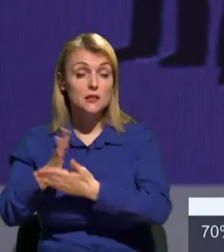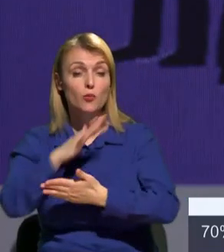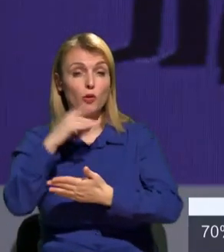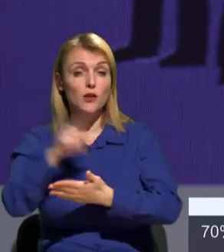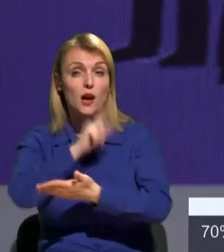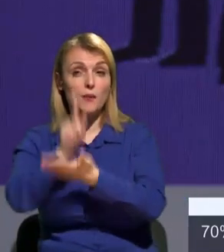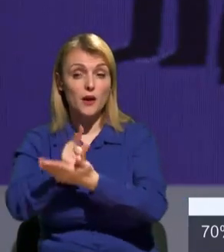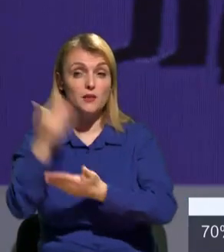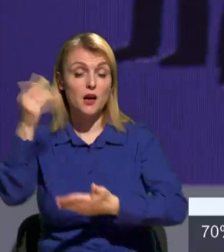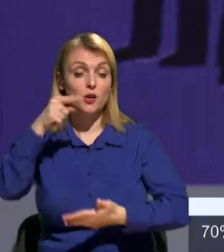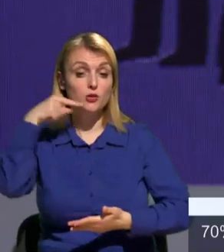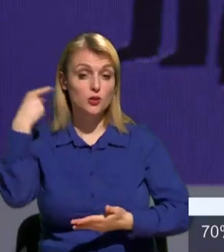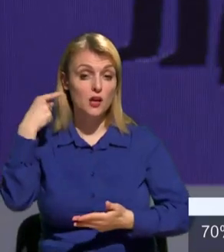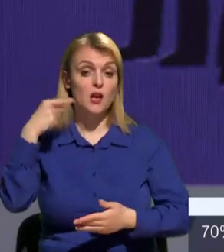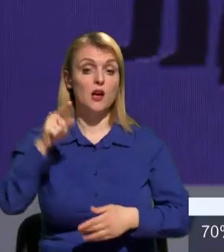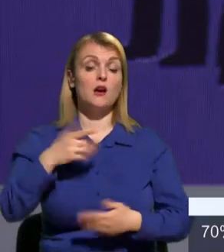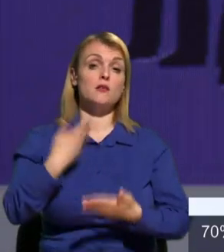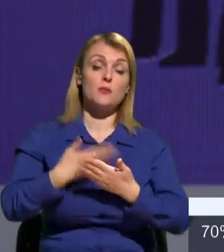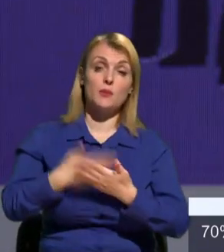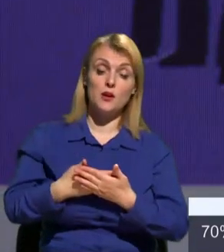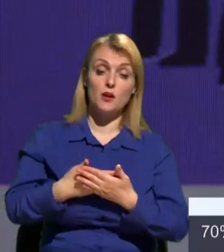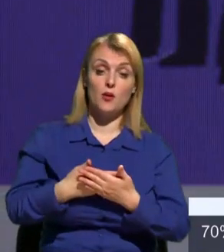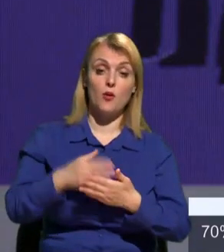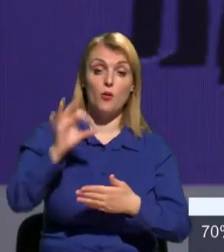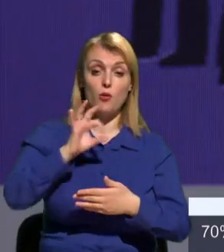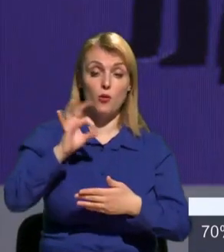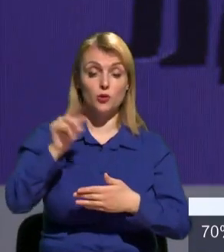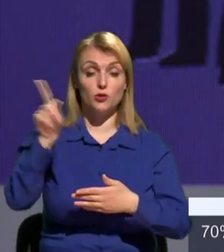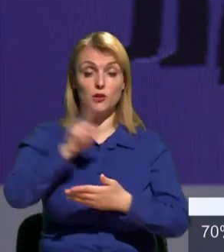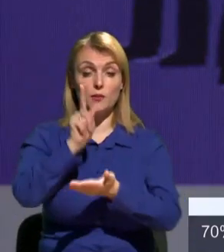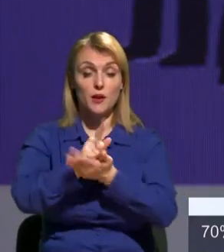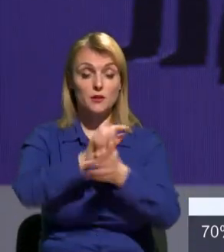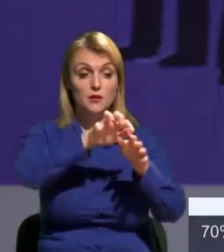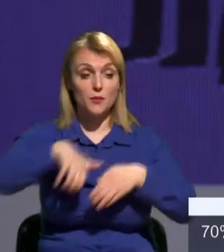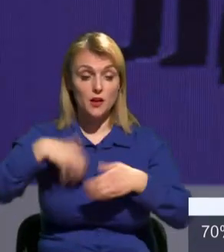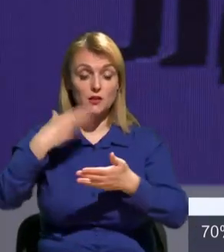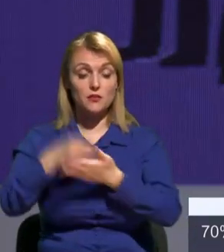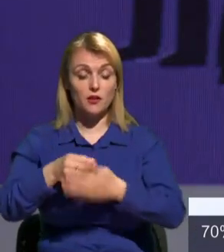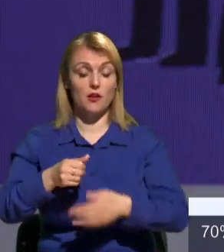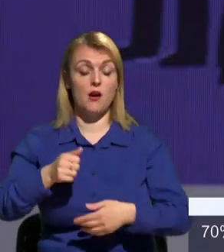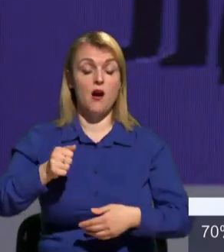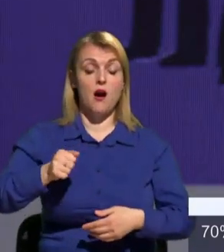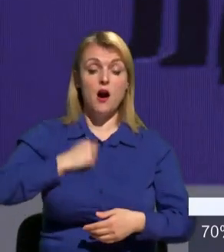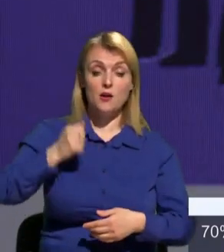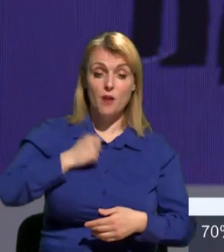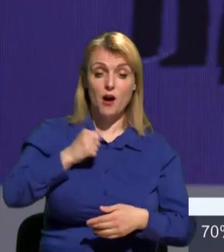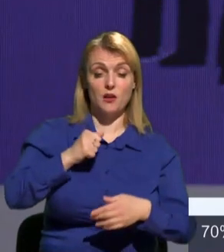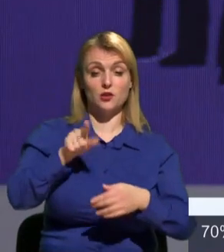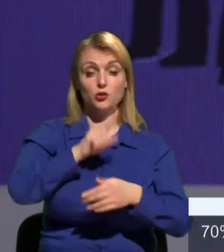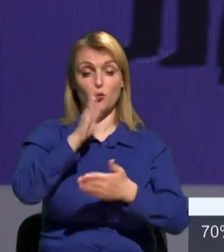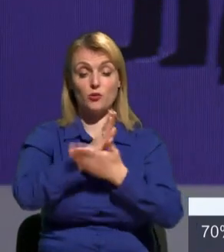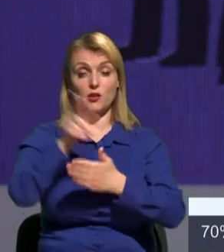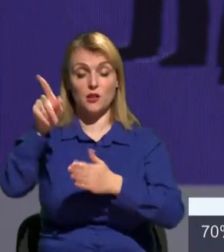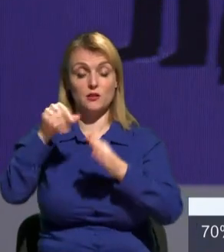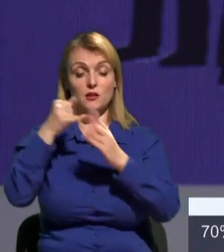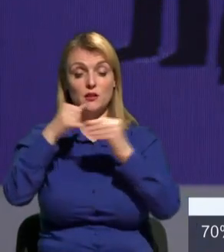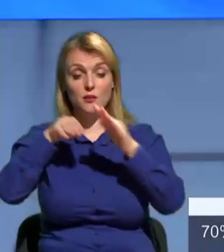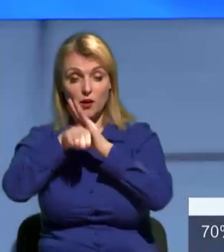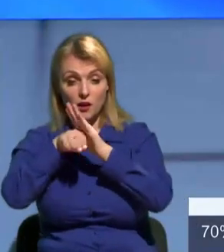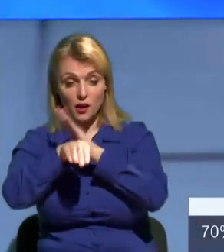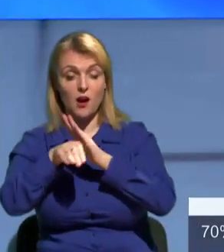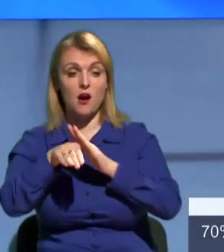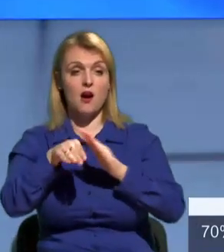ale Federației Ruse de retragere, spre exemplu, a trupelor, munițiilor de pe teritoriul Republicii Moldova.